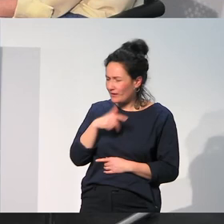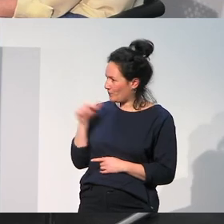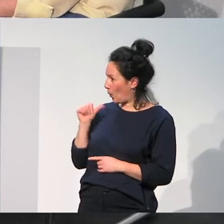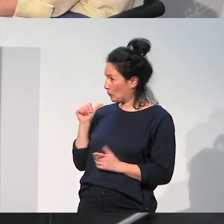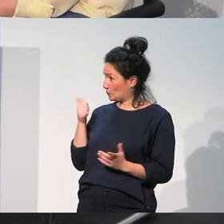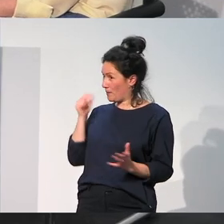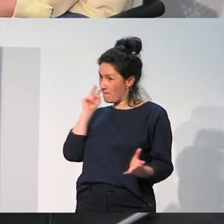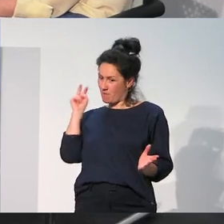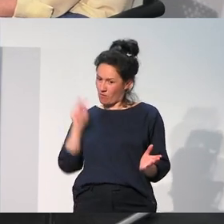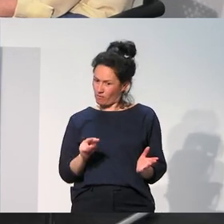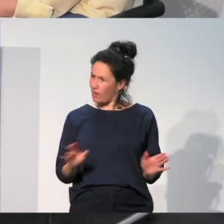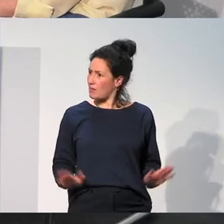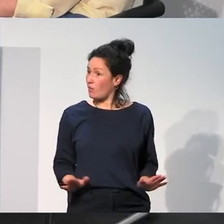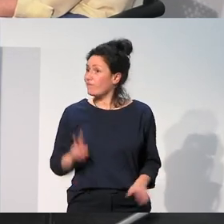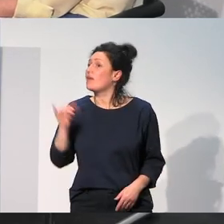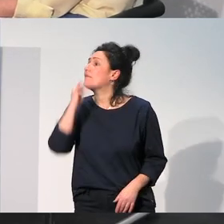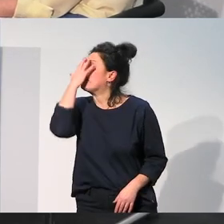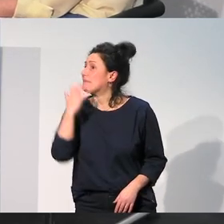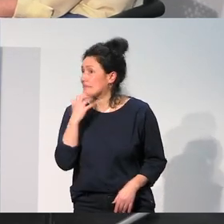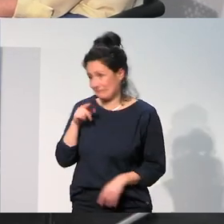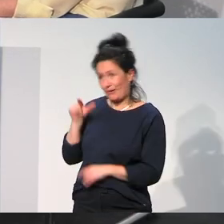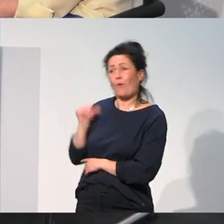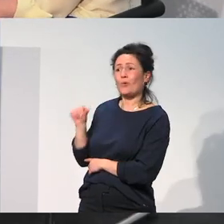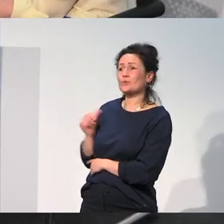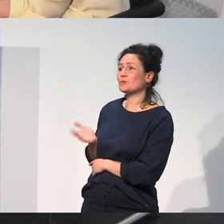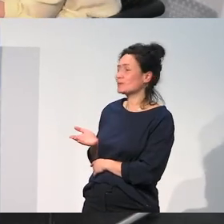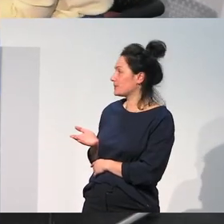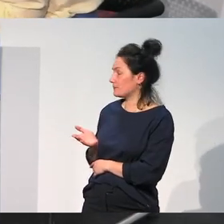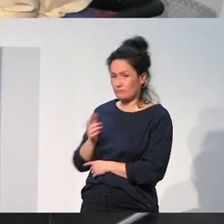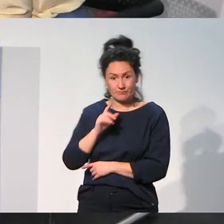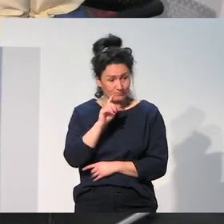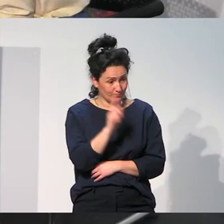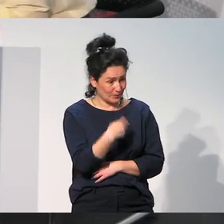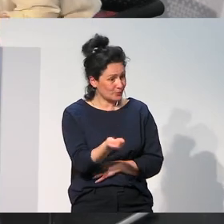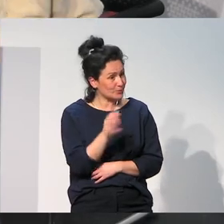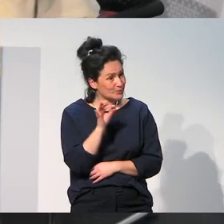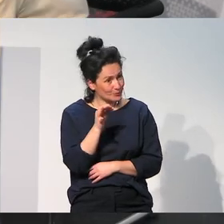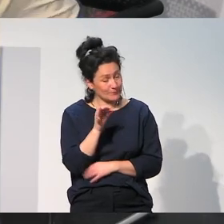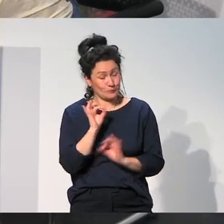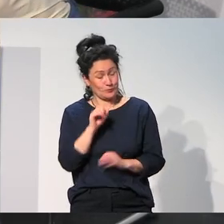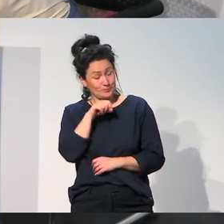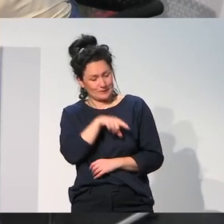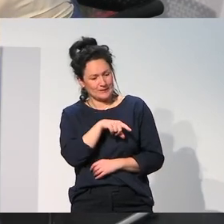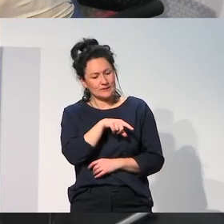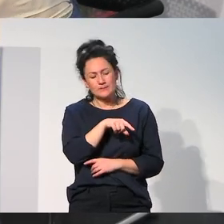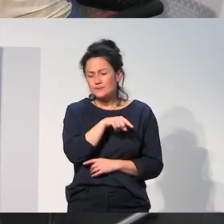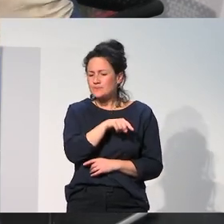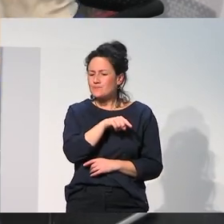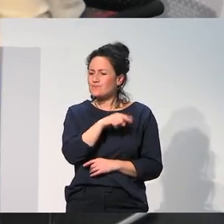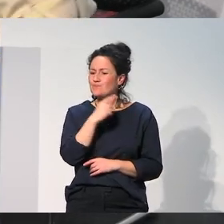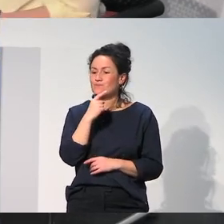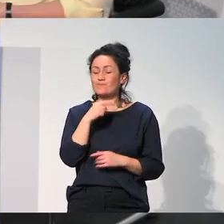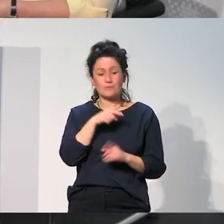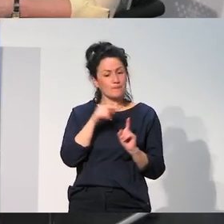son pingouin. C'est Auguste qui est triste, au final. Bien sûr. Et là, D'ailleurs, c'est pour ça que c'est toujours l'homme qui